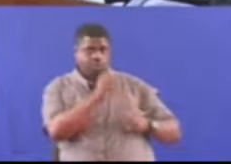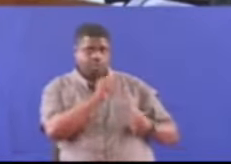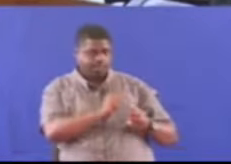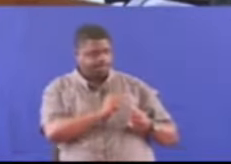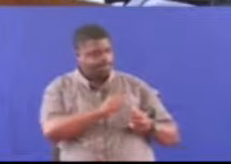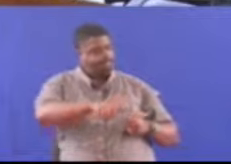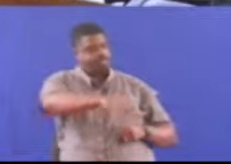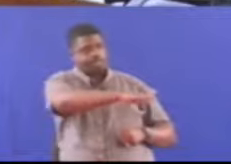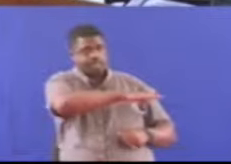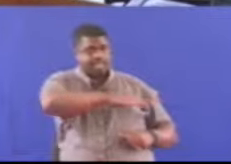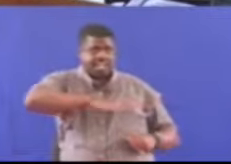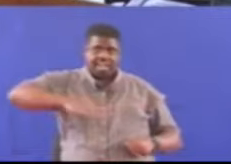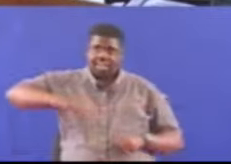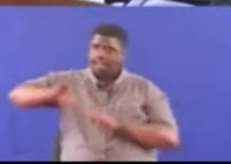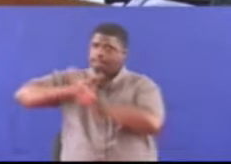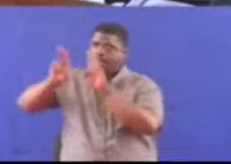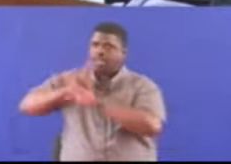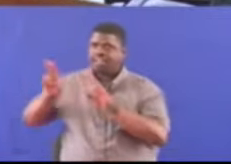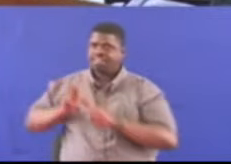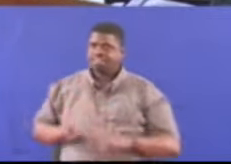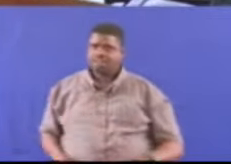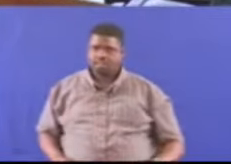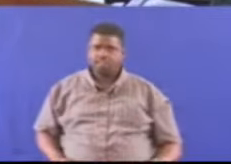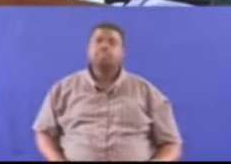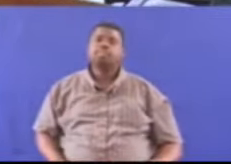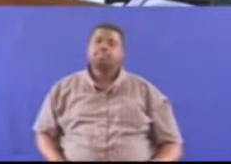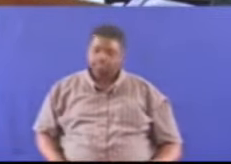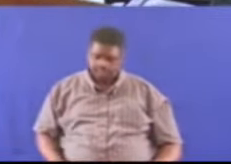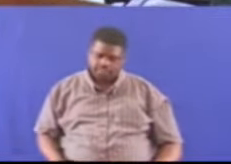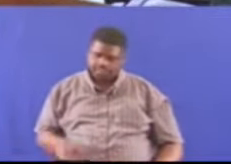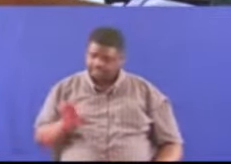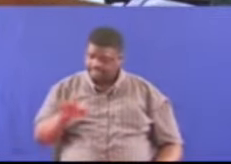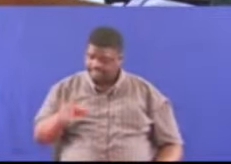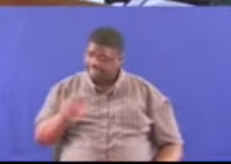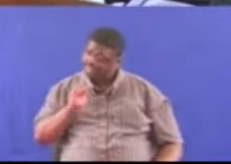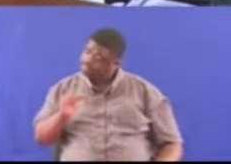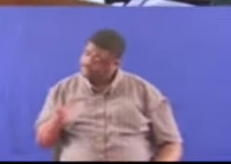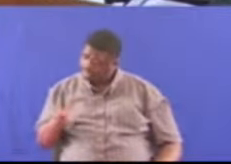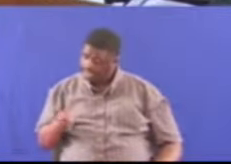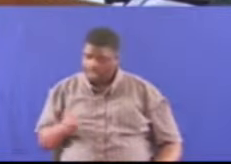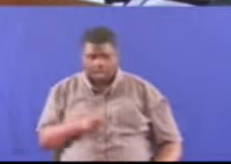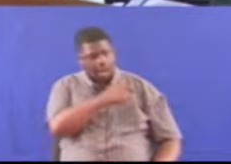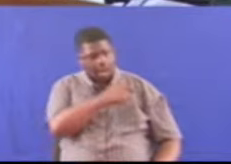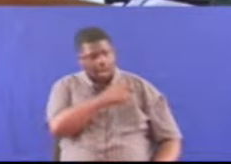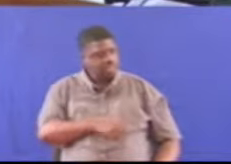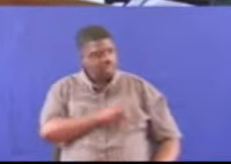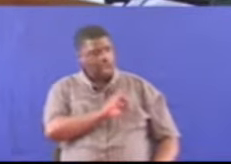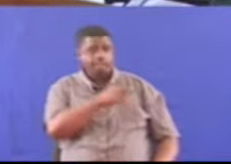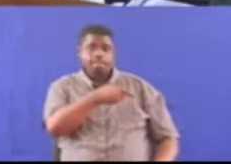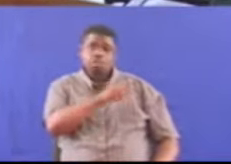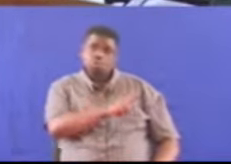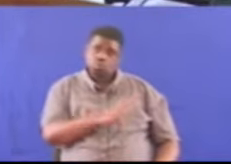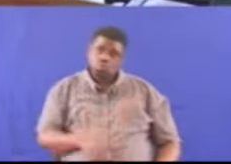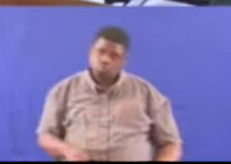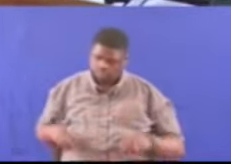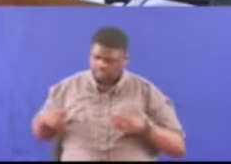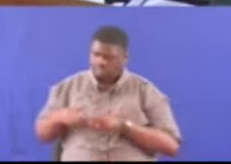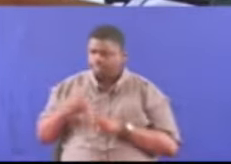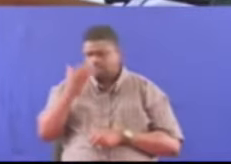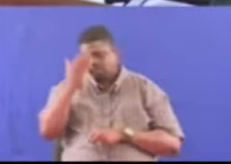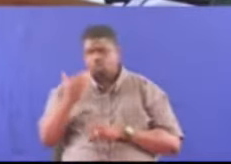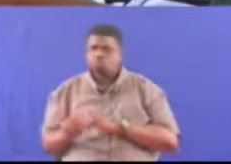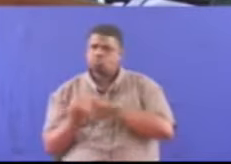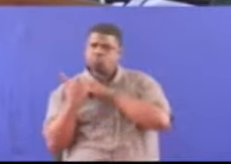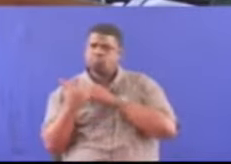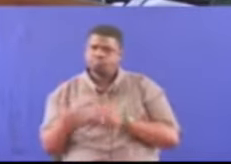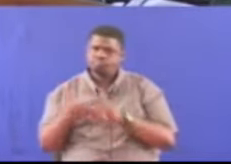kimataifa. Mheshimiwa Spika na Rais wa Bunge la Dunia, kamati inatambua jukumu kubwa lililopo